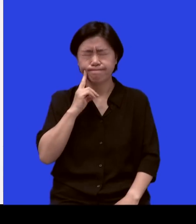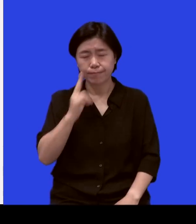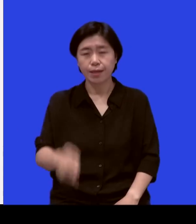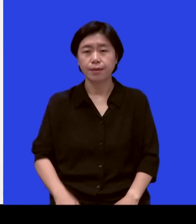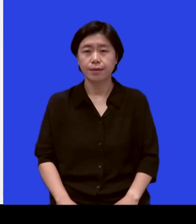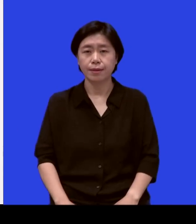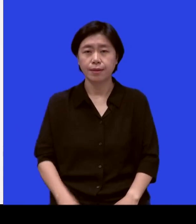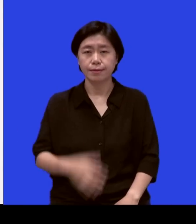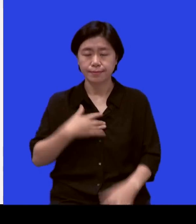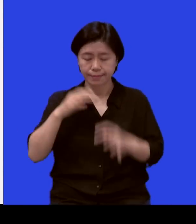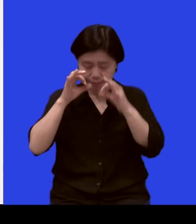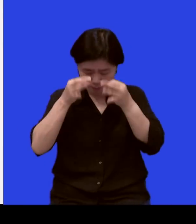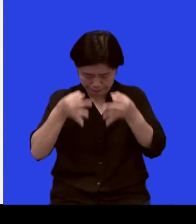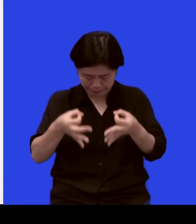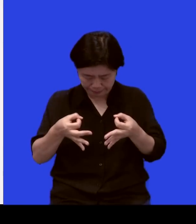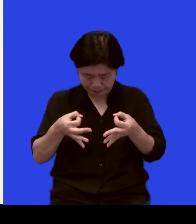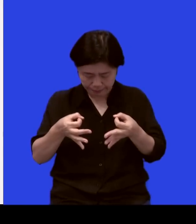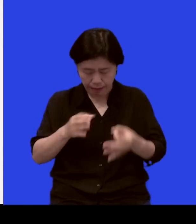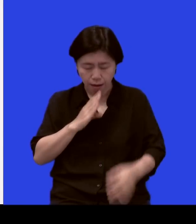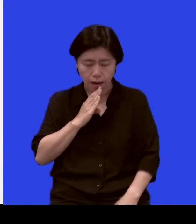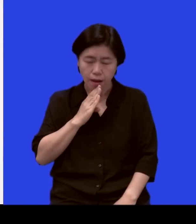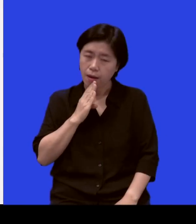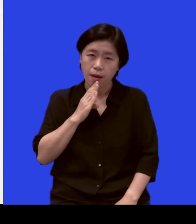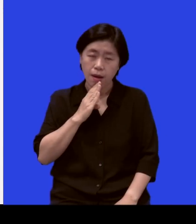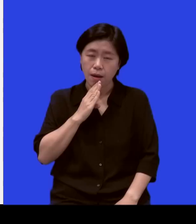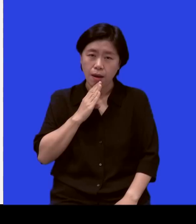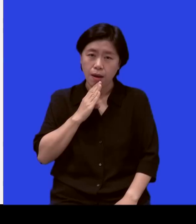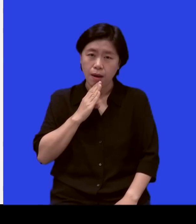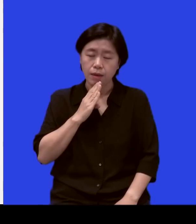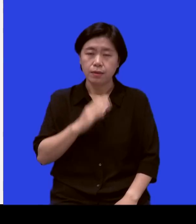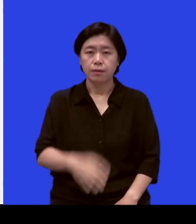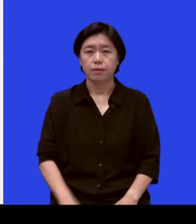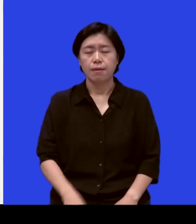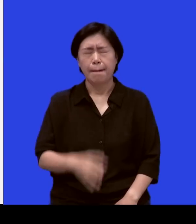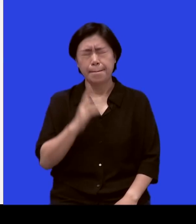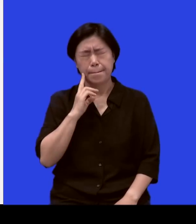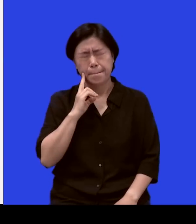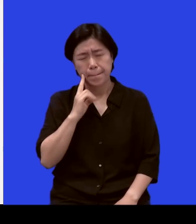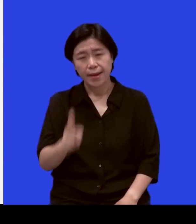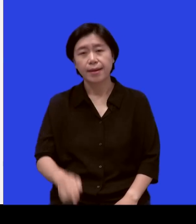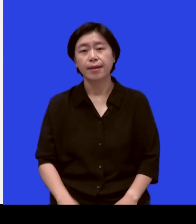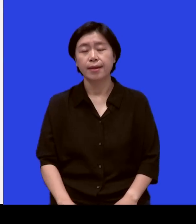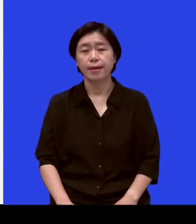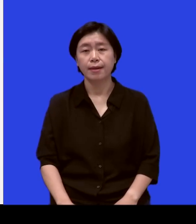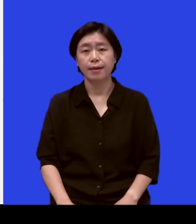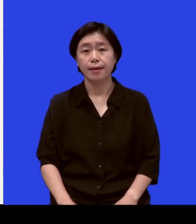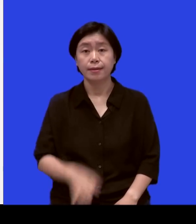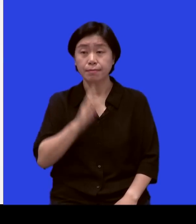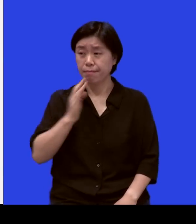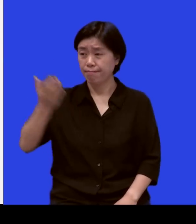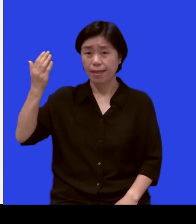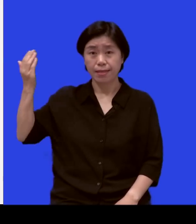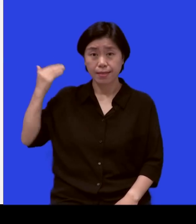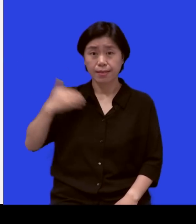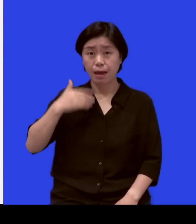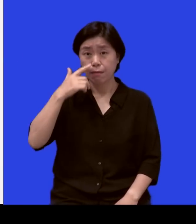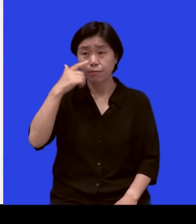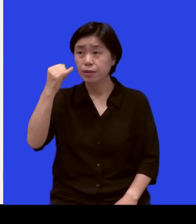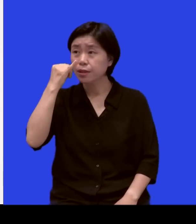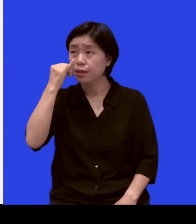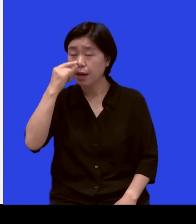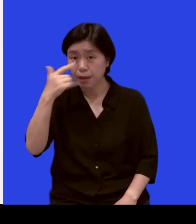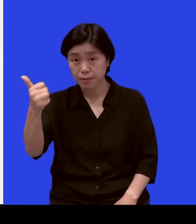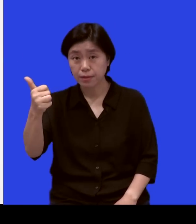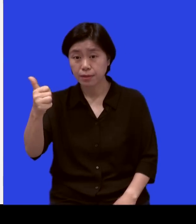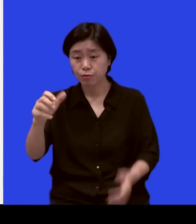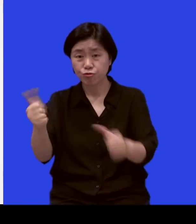초라해지는지, 이건 뭐 말이 아니더라고요. 아주 비참하다. 내 인생에 정말 어머니, 아버지 세상 떠났을 때도 이렇게